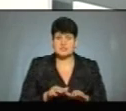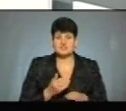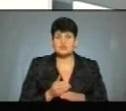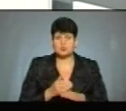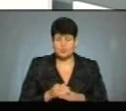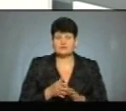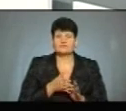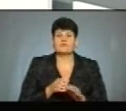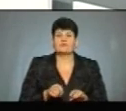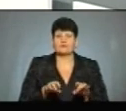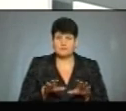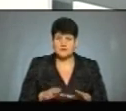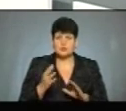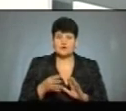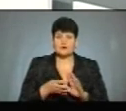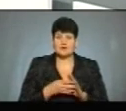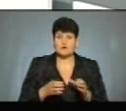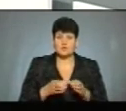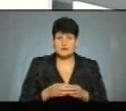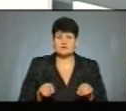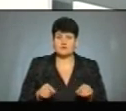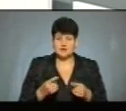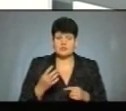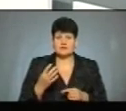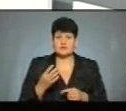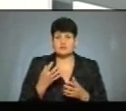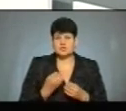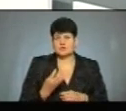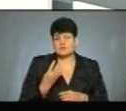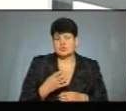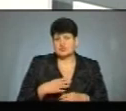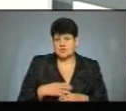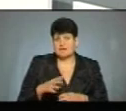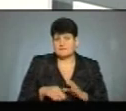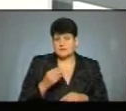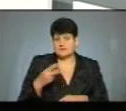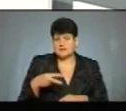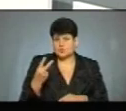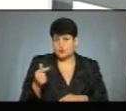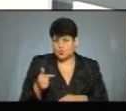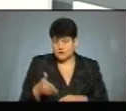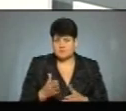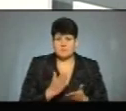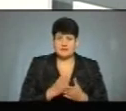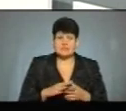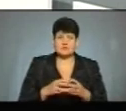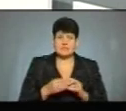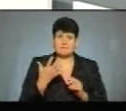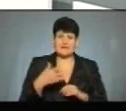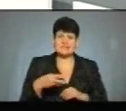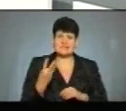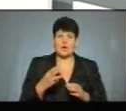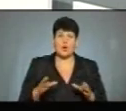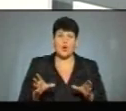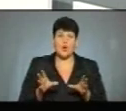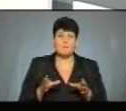пройшли, 49 громад створили, ще 4 чекають виборів 22 грудня, тобто будемо мати в результаті вже 53 об'єднані